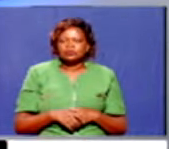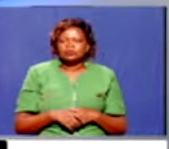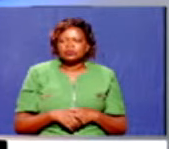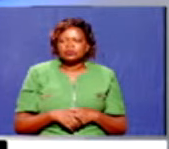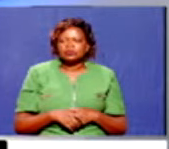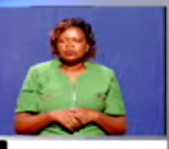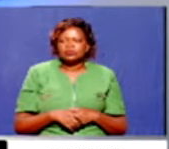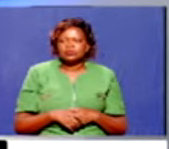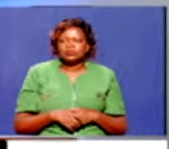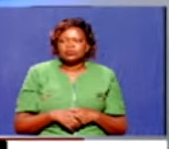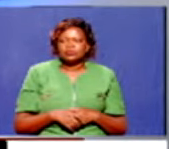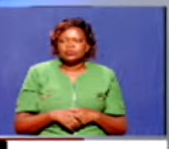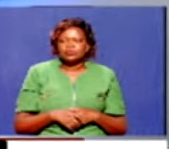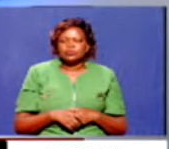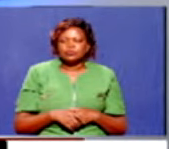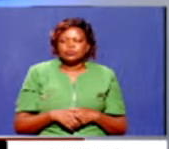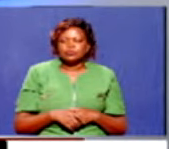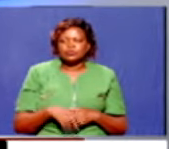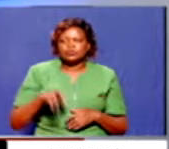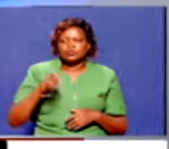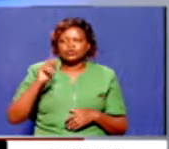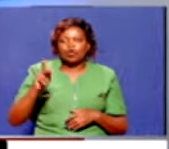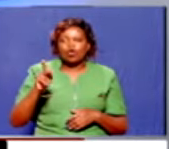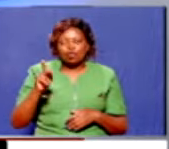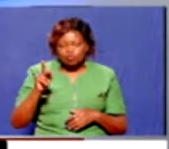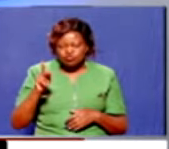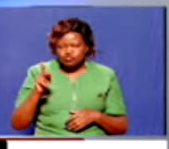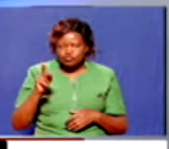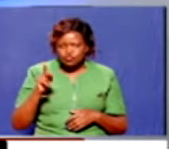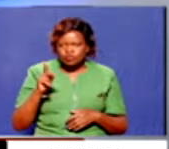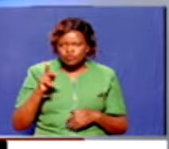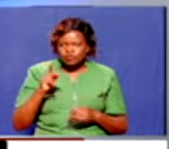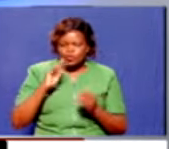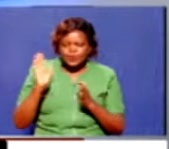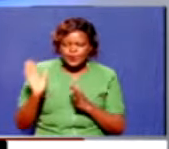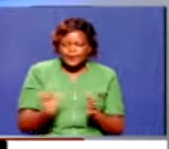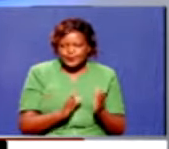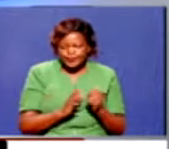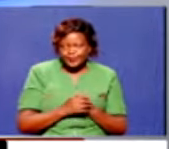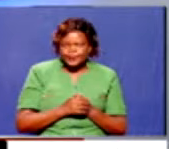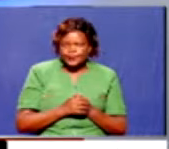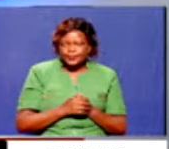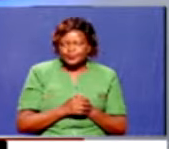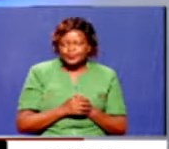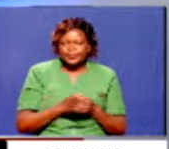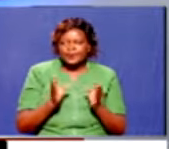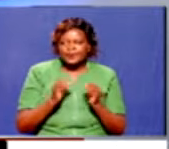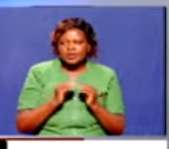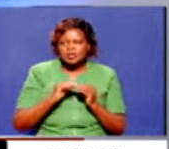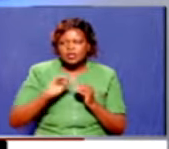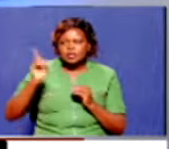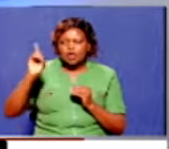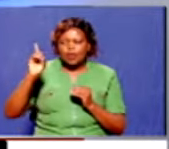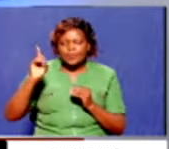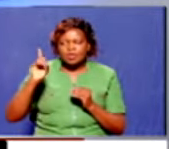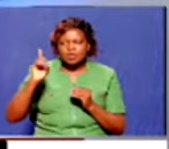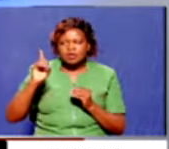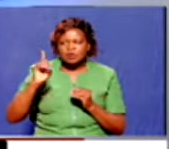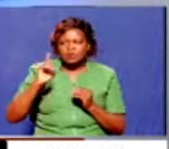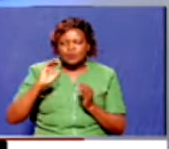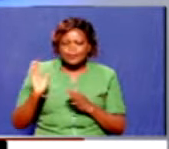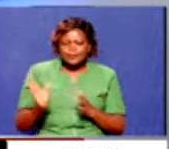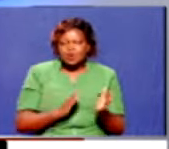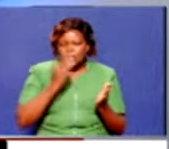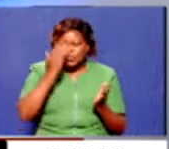Kamati ya michezo Olimpiki humu nchini NOK leo iliandaa kikao kikuu hapa jijini Nairobi. Kikao hicho kiliandaliwa ili kujadiliana